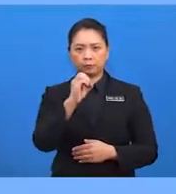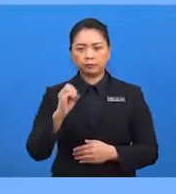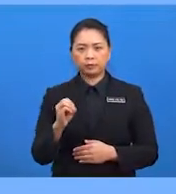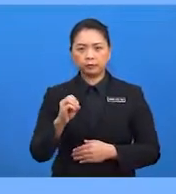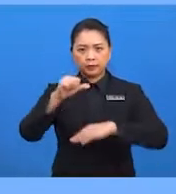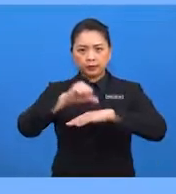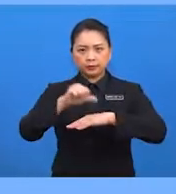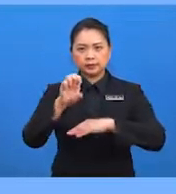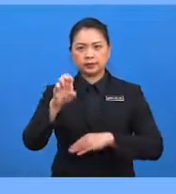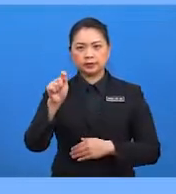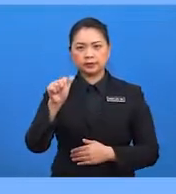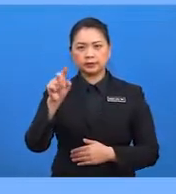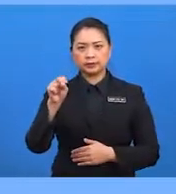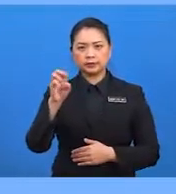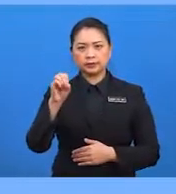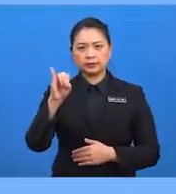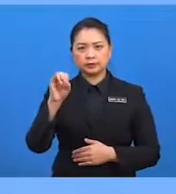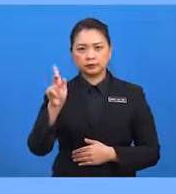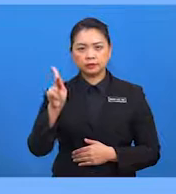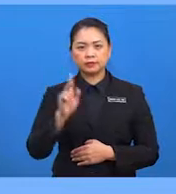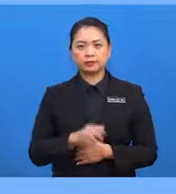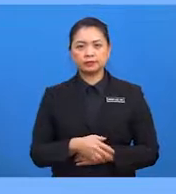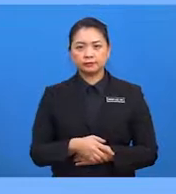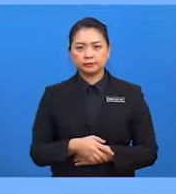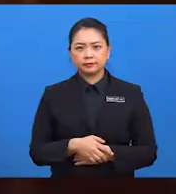asid etanoik.